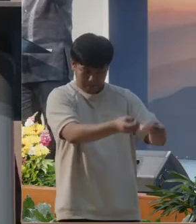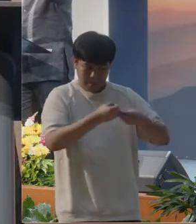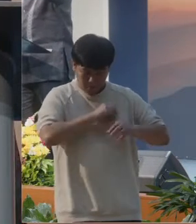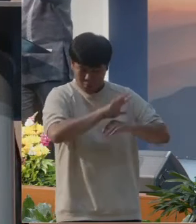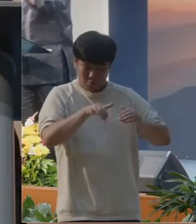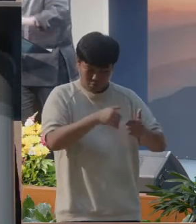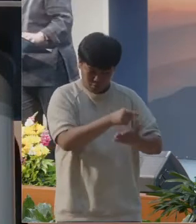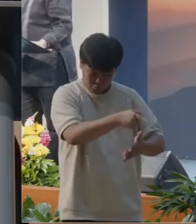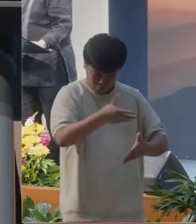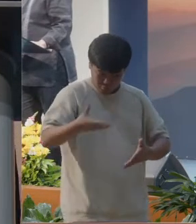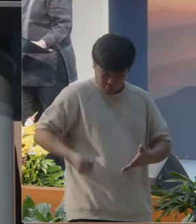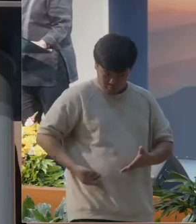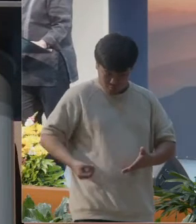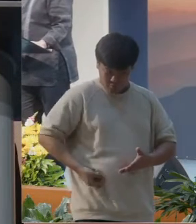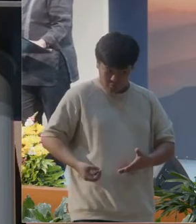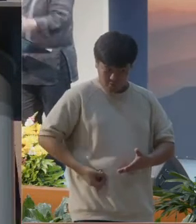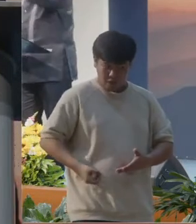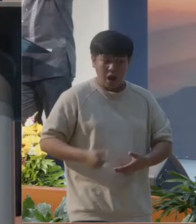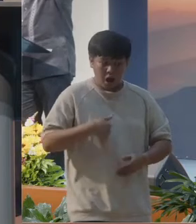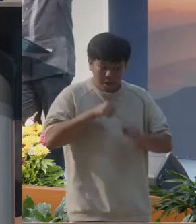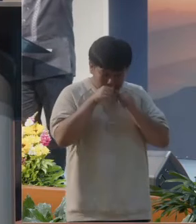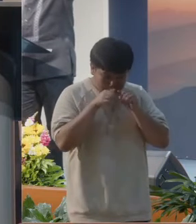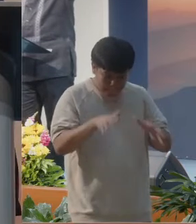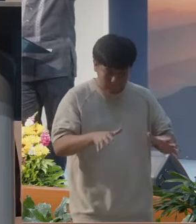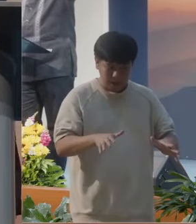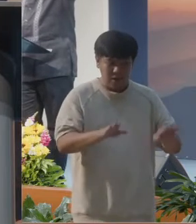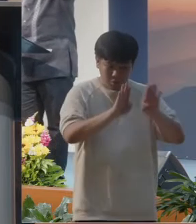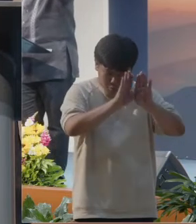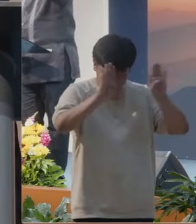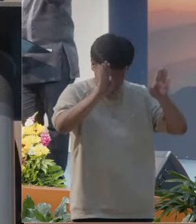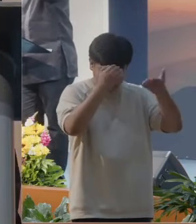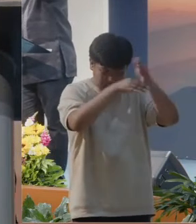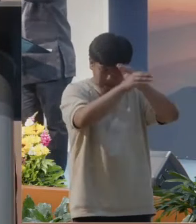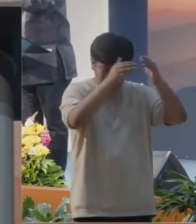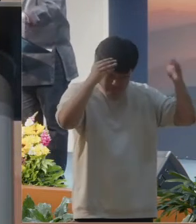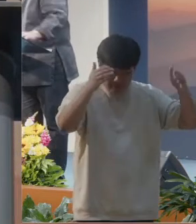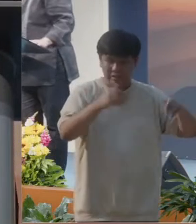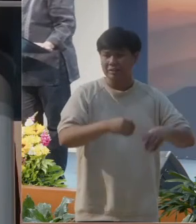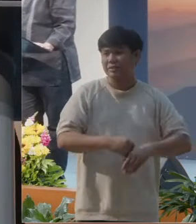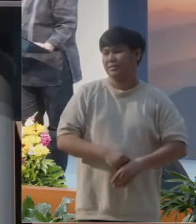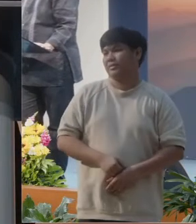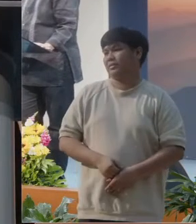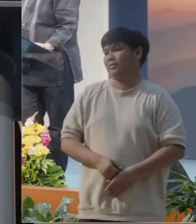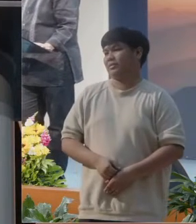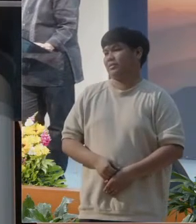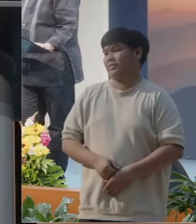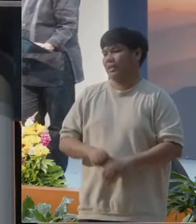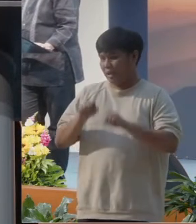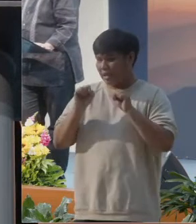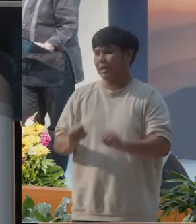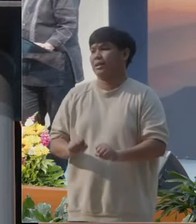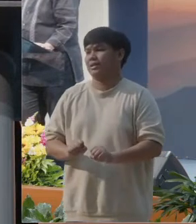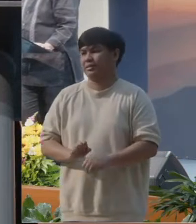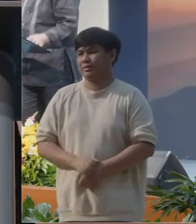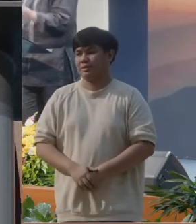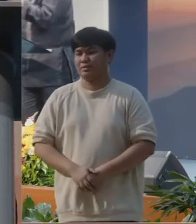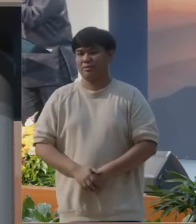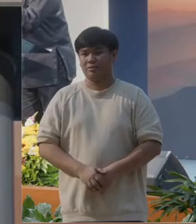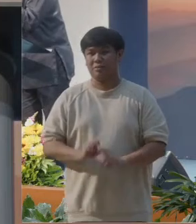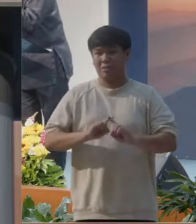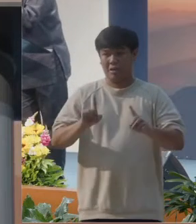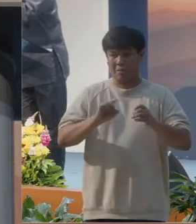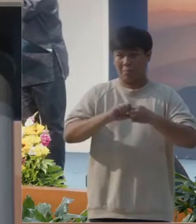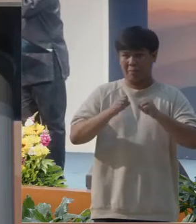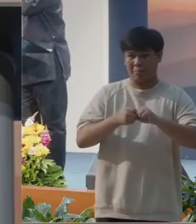mga taguan at bubuksan ko ang durangawan ng langit ng pagpapala." Yun po